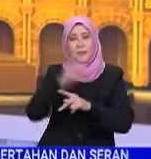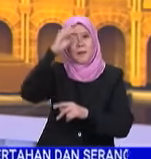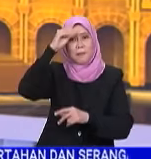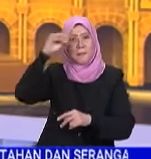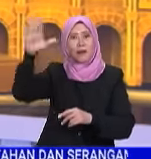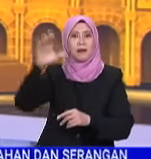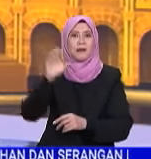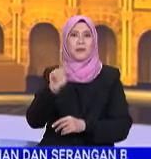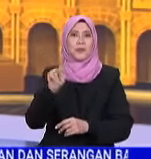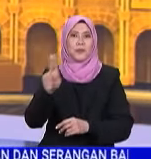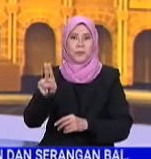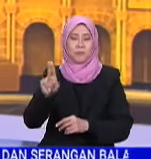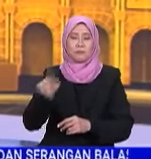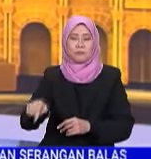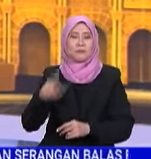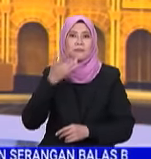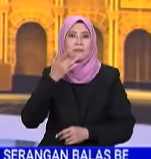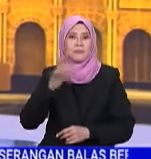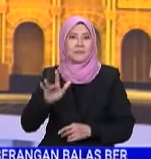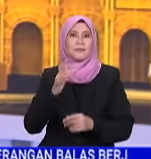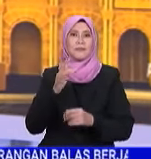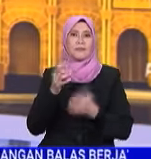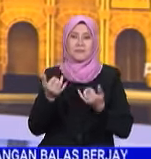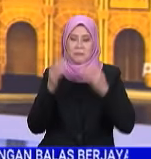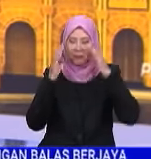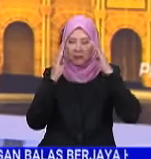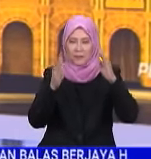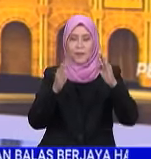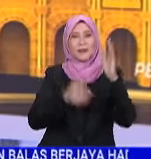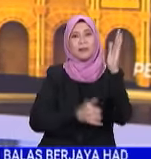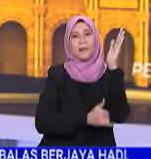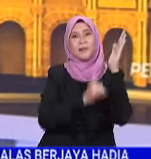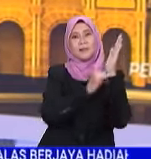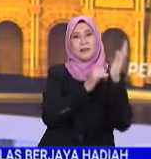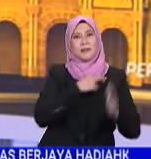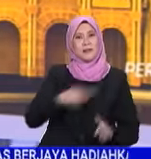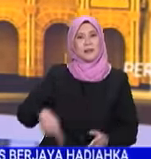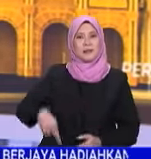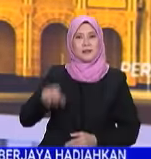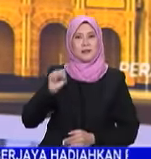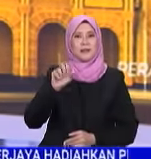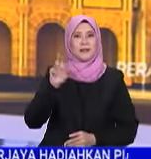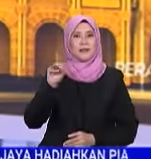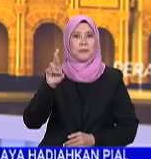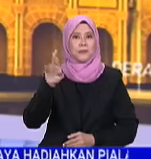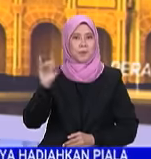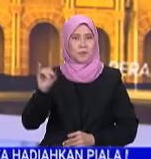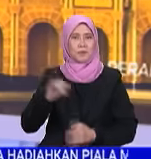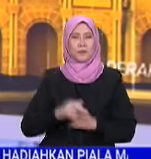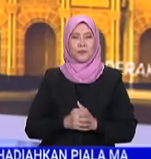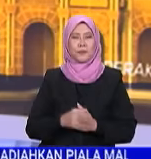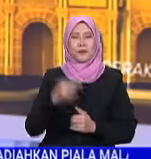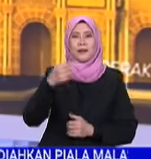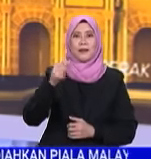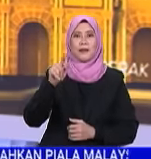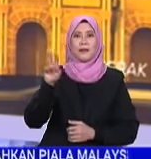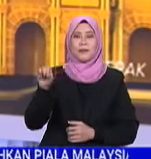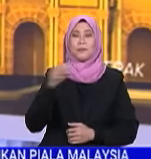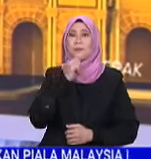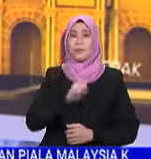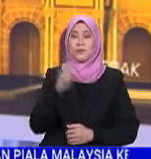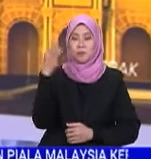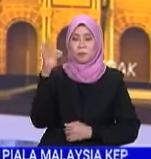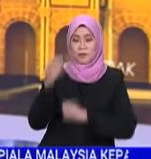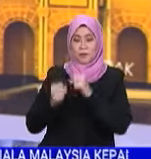Oku bersyukur apabila nasibnya mendapat perhatian Yayasan Raja shamri yrs Muhamad hakimi Abdullah 19 tahun